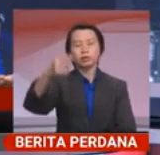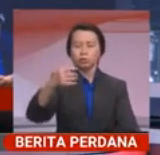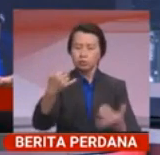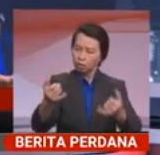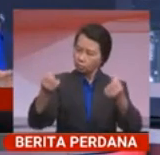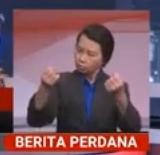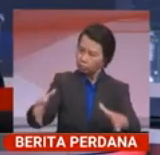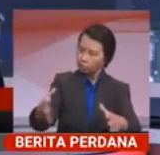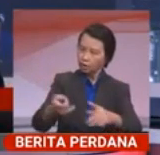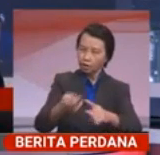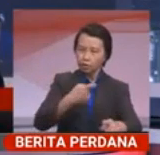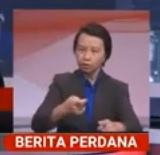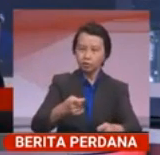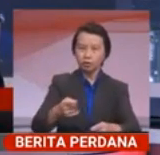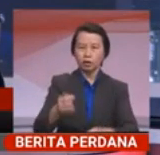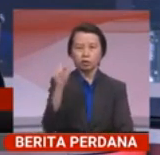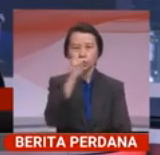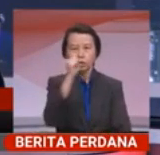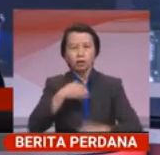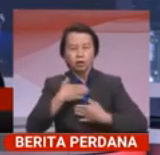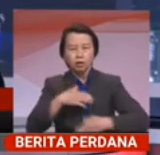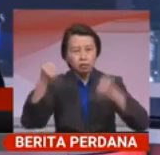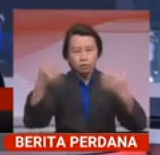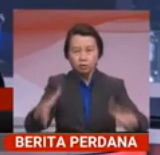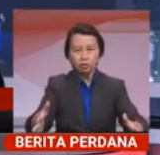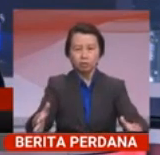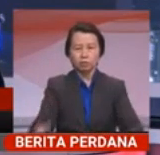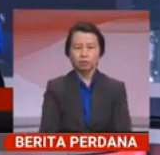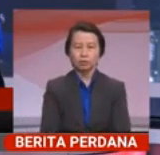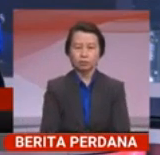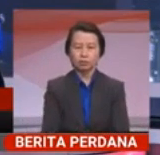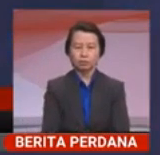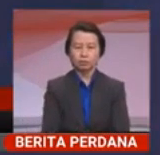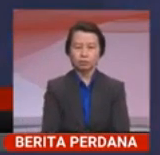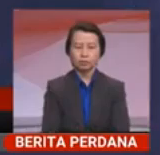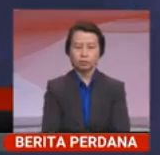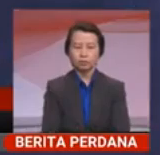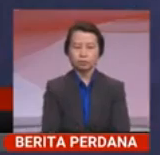hilang daripada radar industri hiburan tanah air.